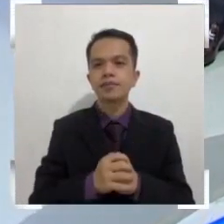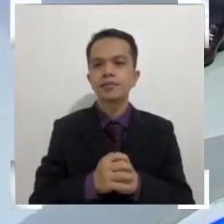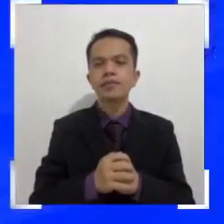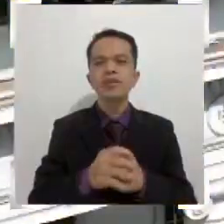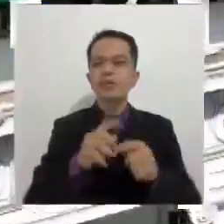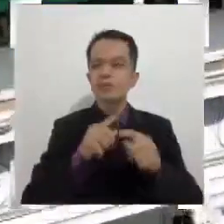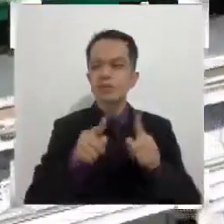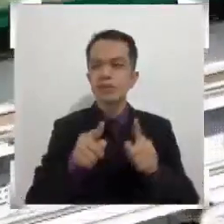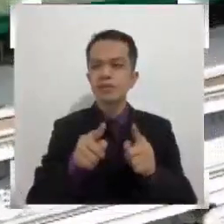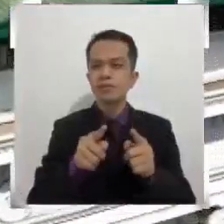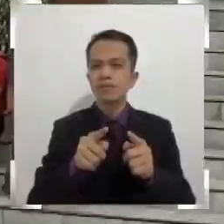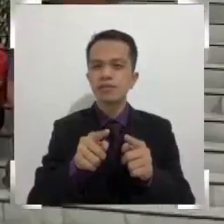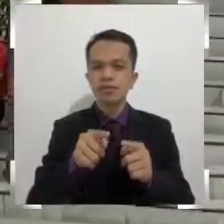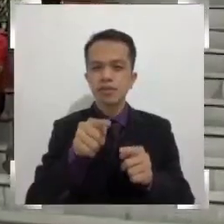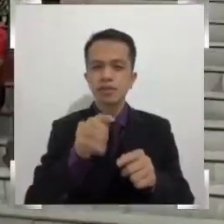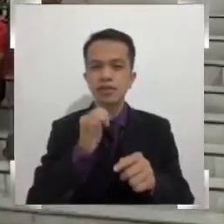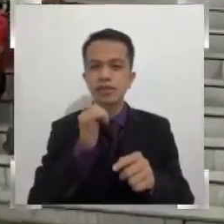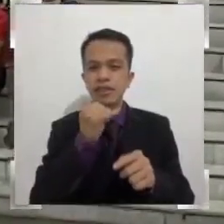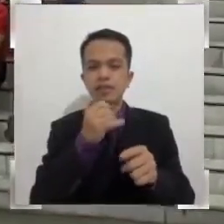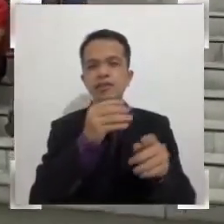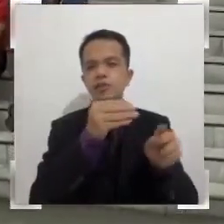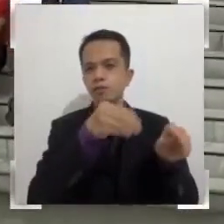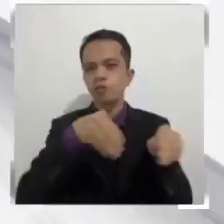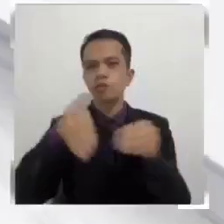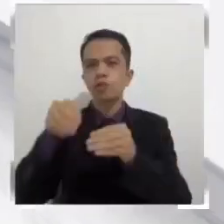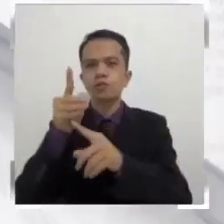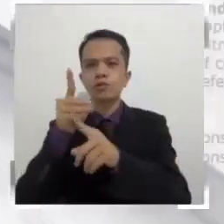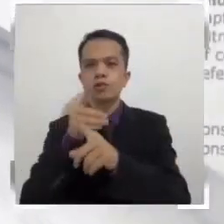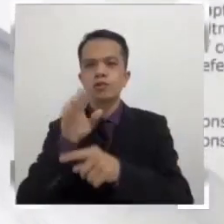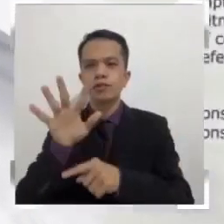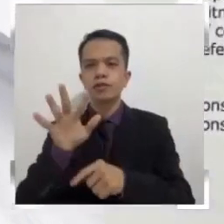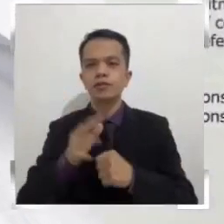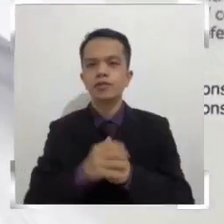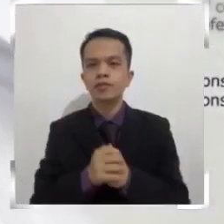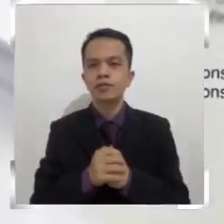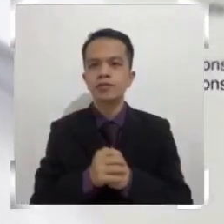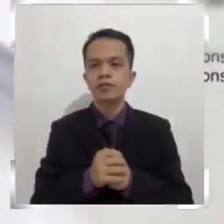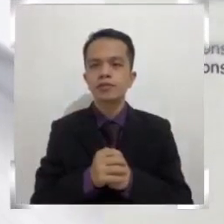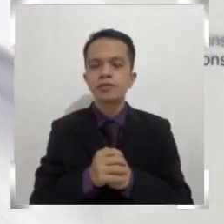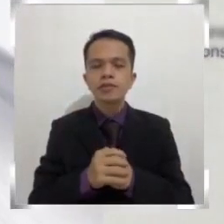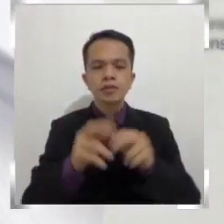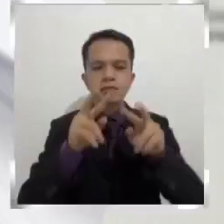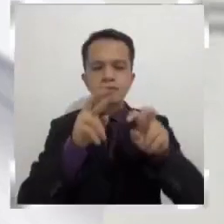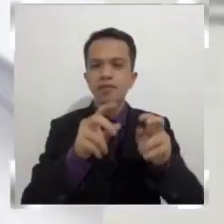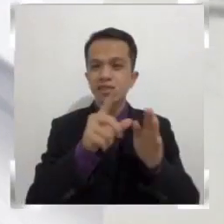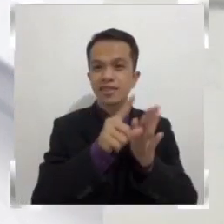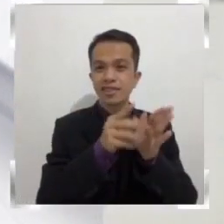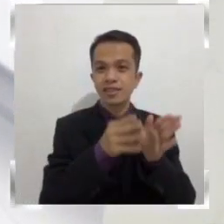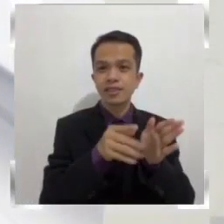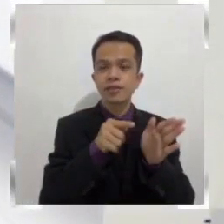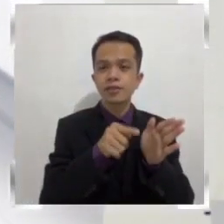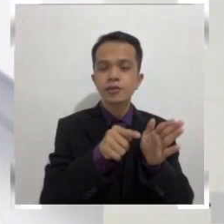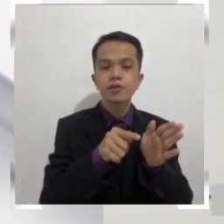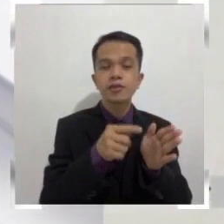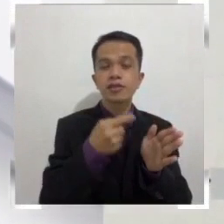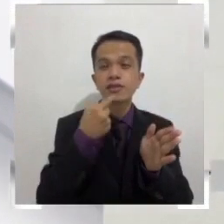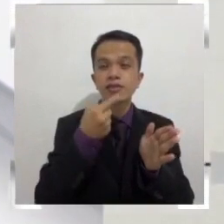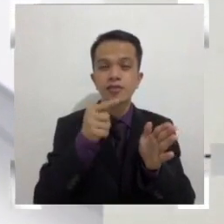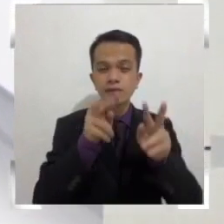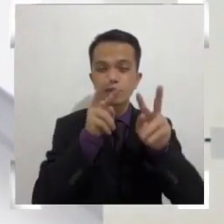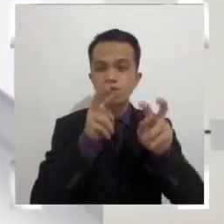po sa pagkakamali, inusog yan sa December 5. Nasilip ng abogado ni Suspended Bureau of Corrections Director General Gerald Bantag